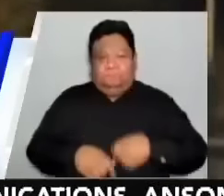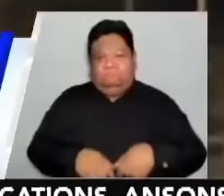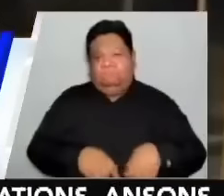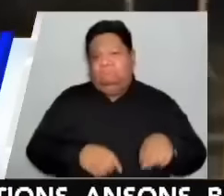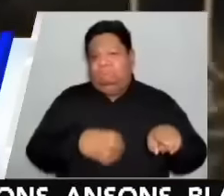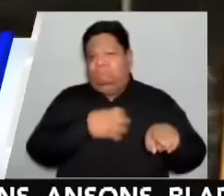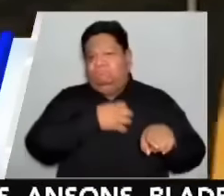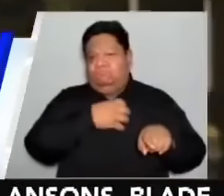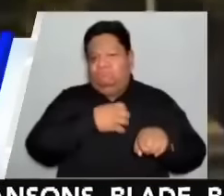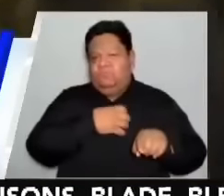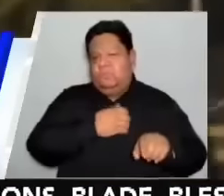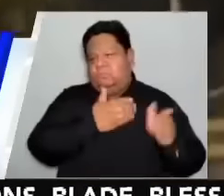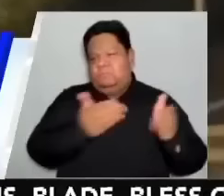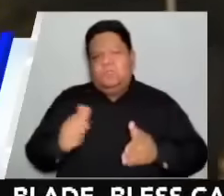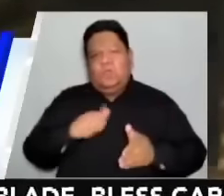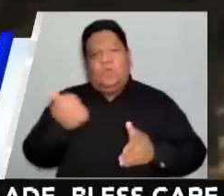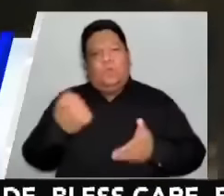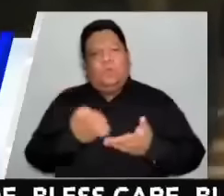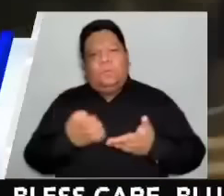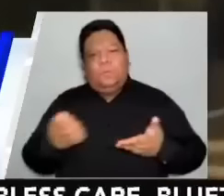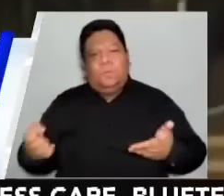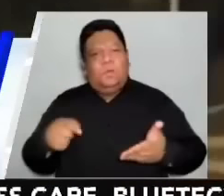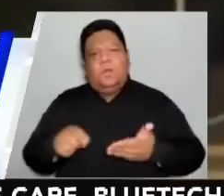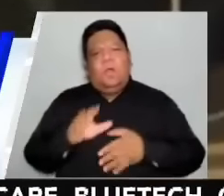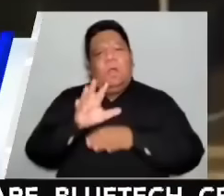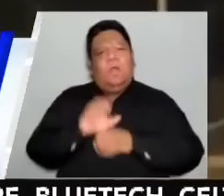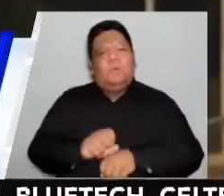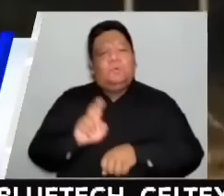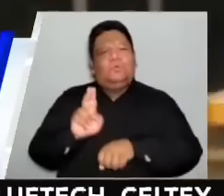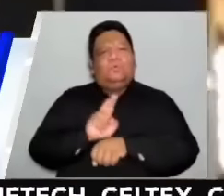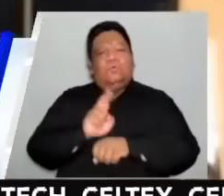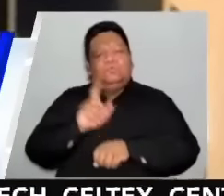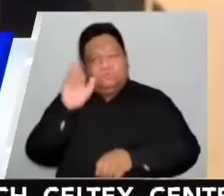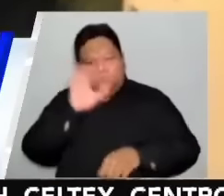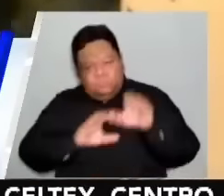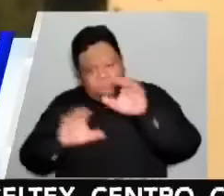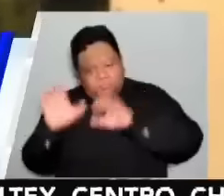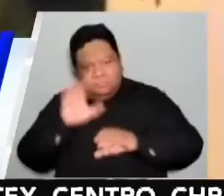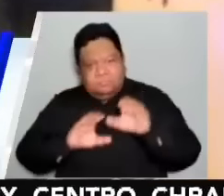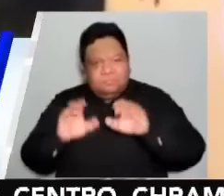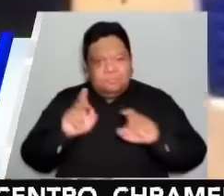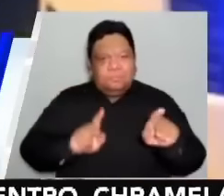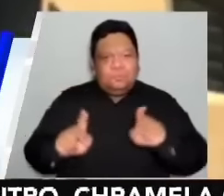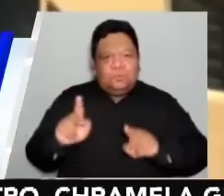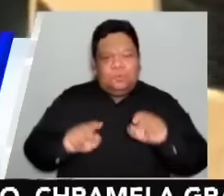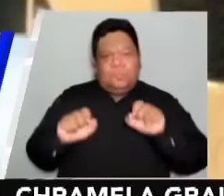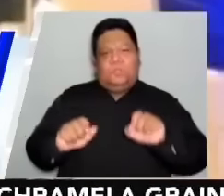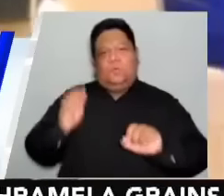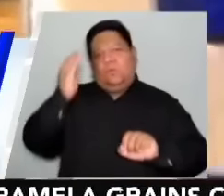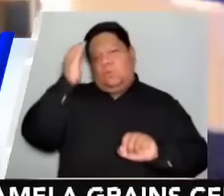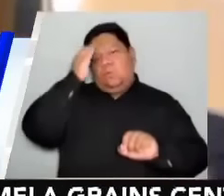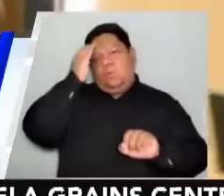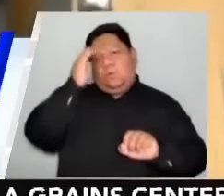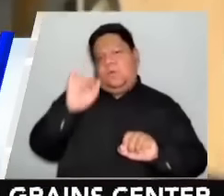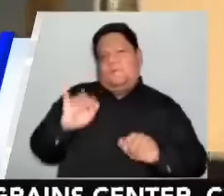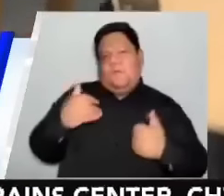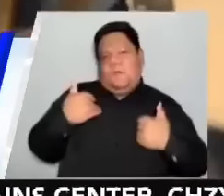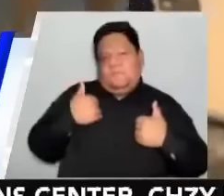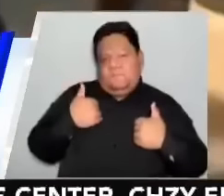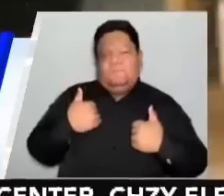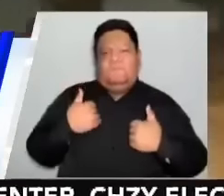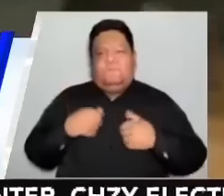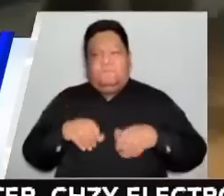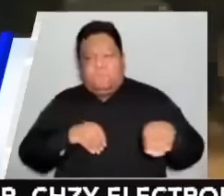aparatong kadalasang ginagamit sa search and rescue operations at kayang maka-dota at boses ng tao